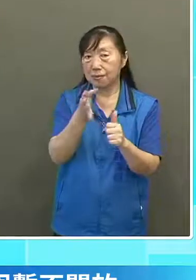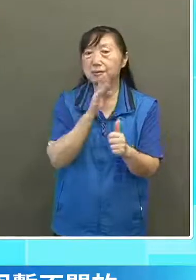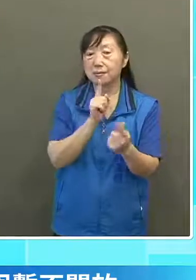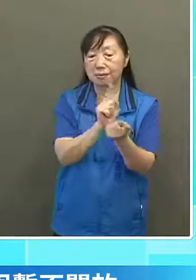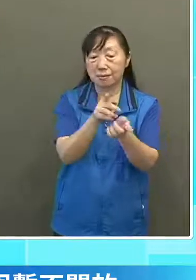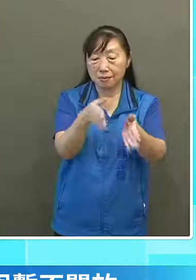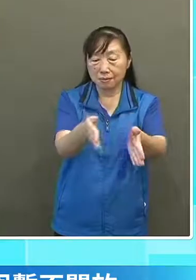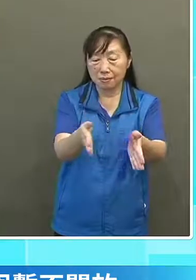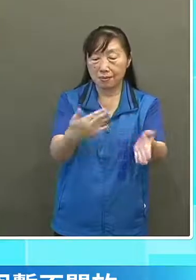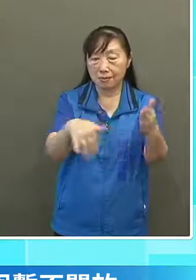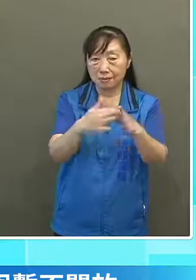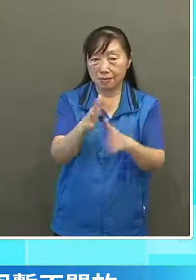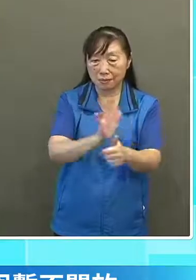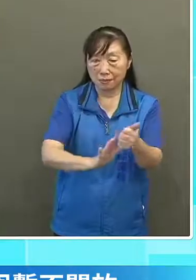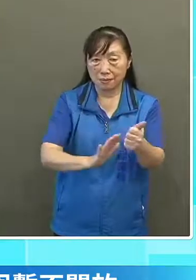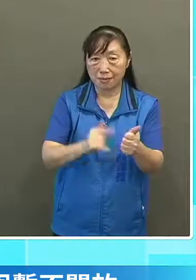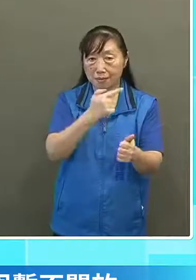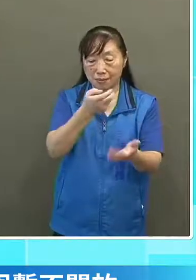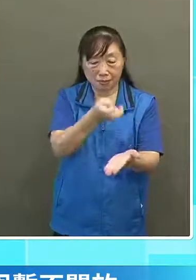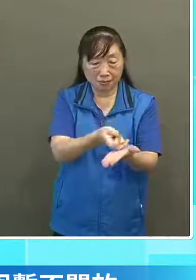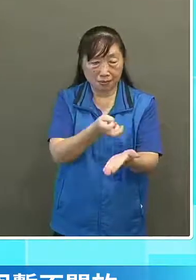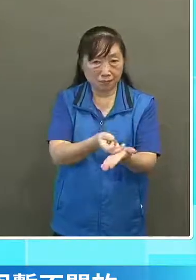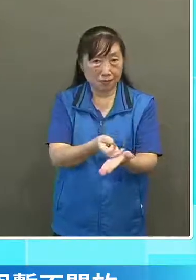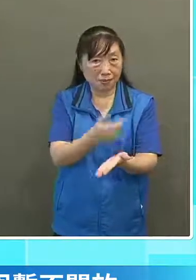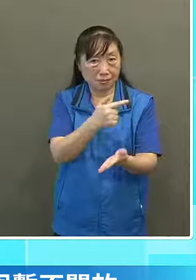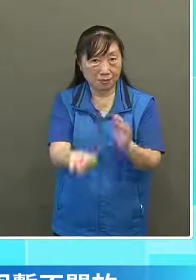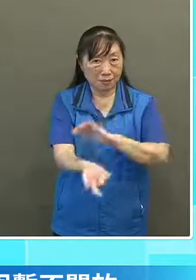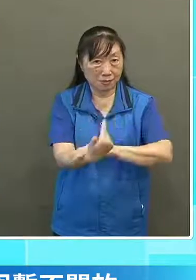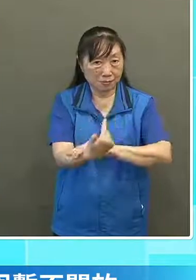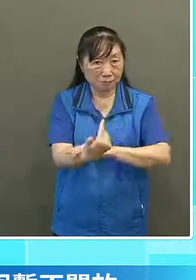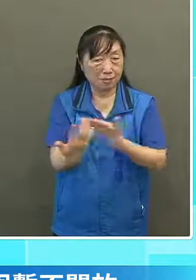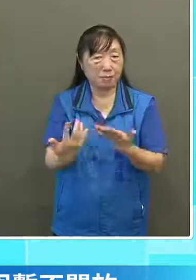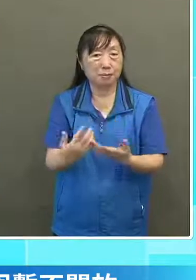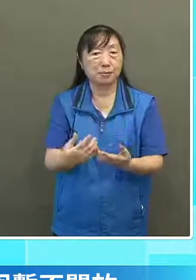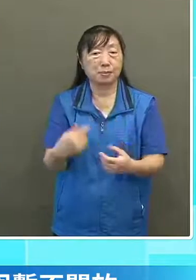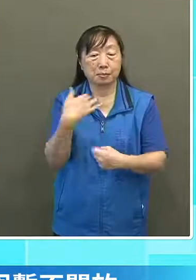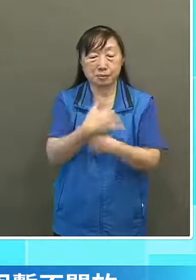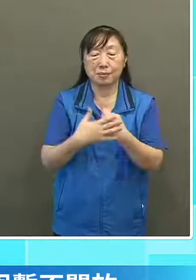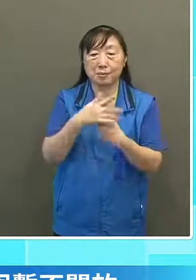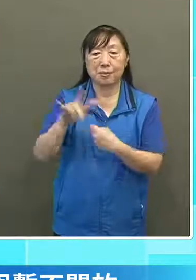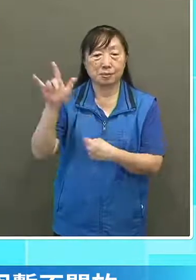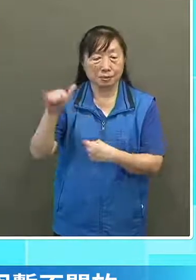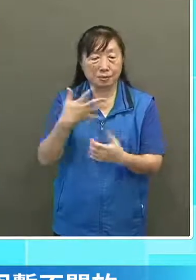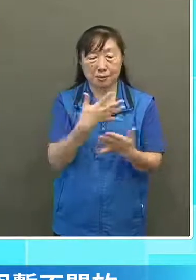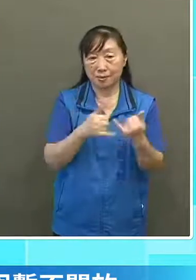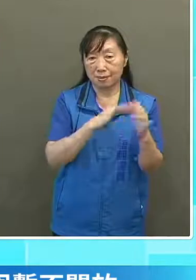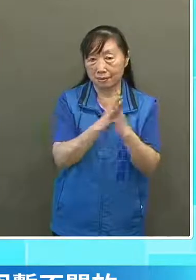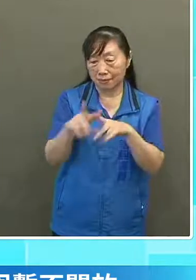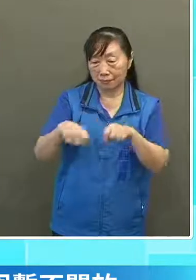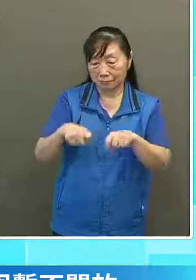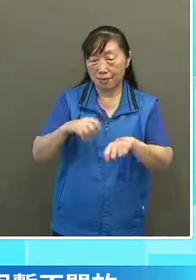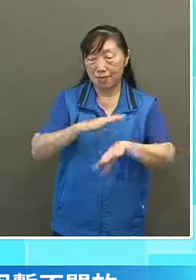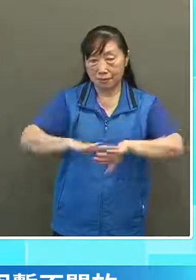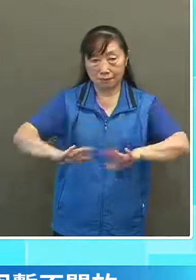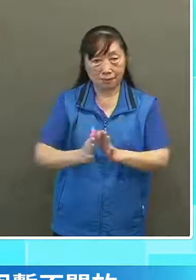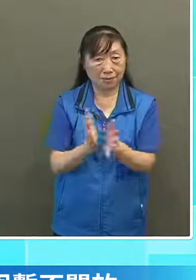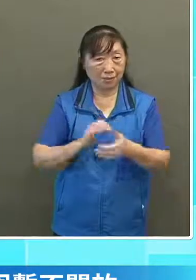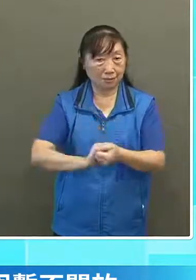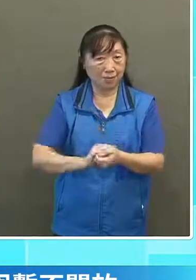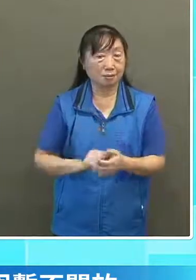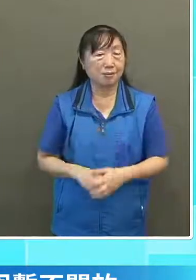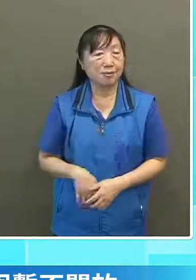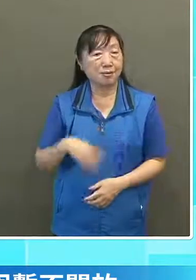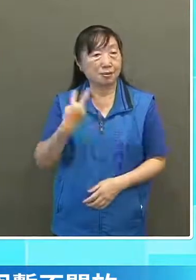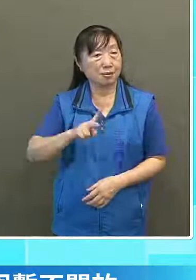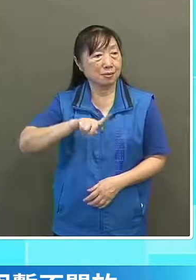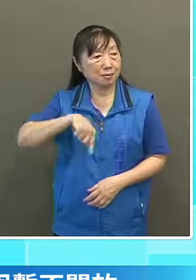影响，做出最严谨、最快速维护师生健康的决策。以上。 接下